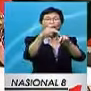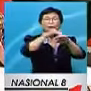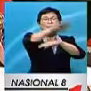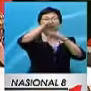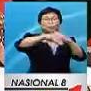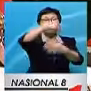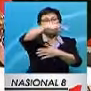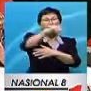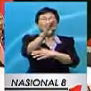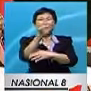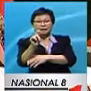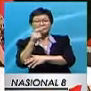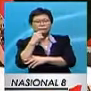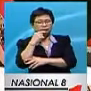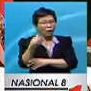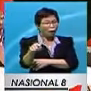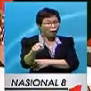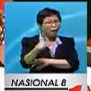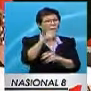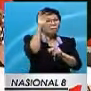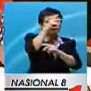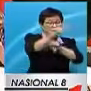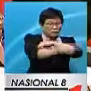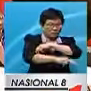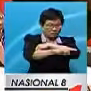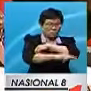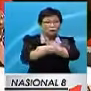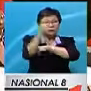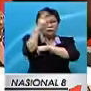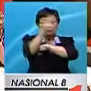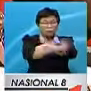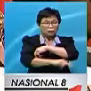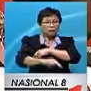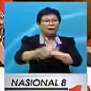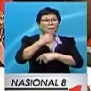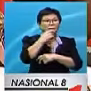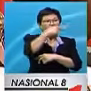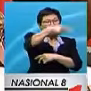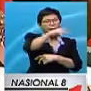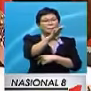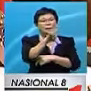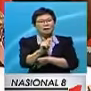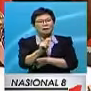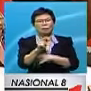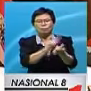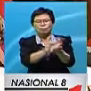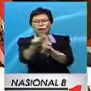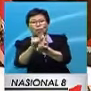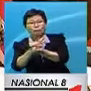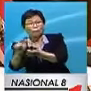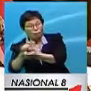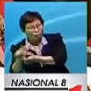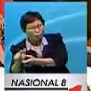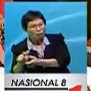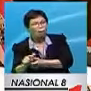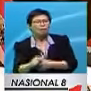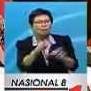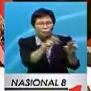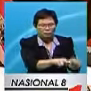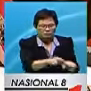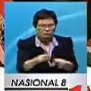PBT, apabila kerajaan negeri ataupun PBT memberikan kelulusan kebenaran